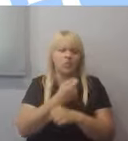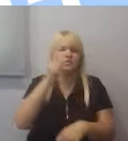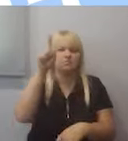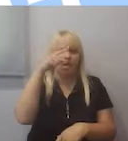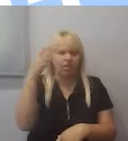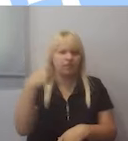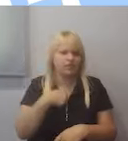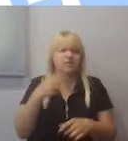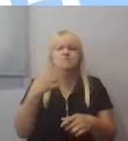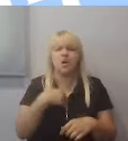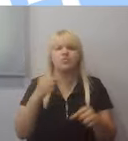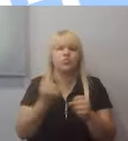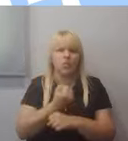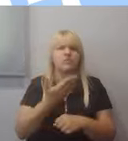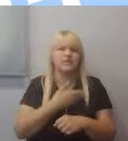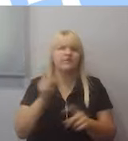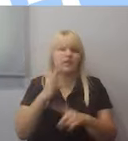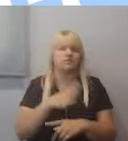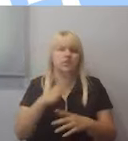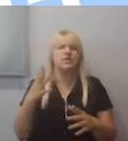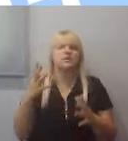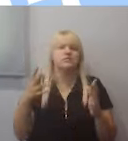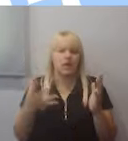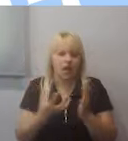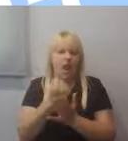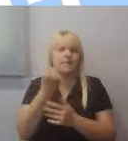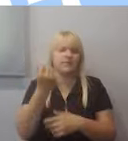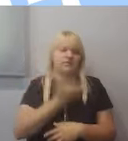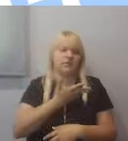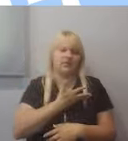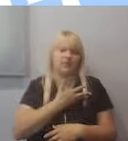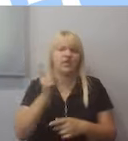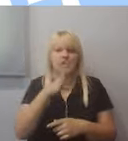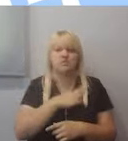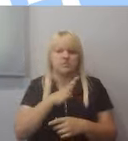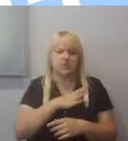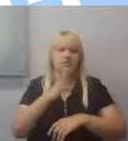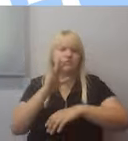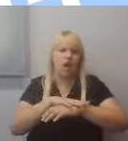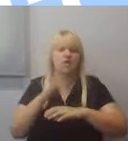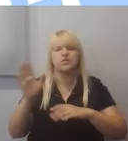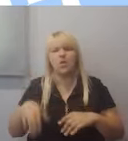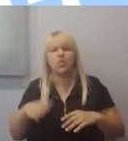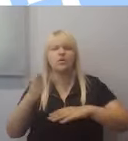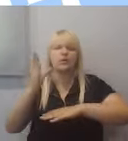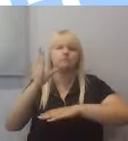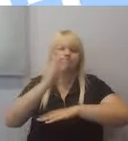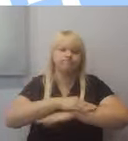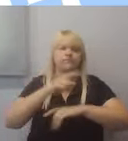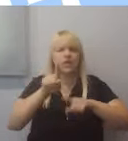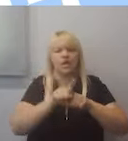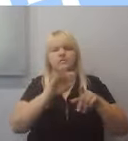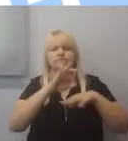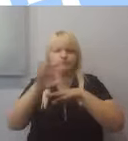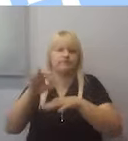nācies glābt dzīvības ir nācies imobilizēt rokas vai kājas un nogādāt pacientus ārstniecības iestādē man